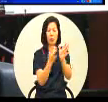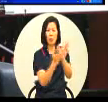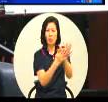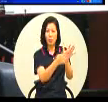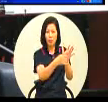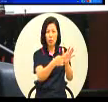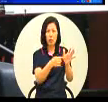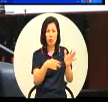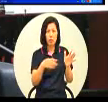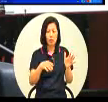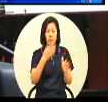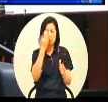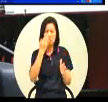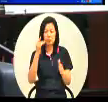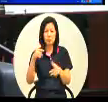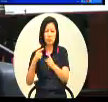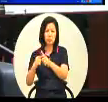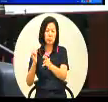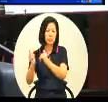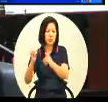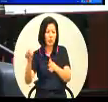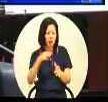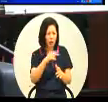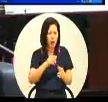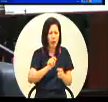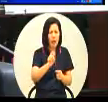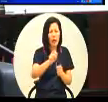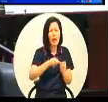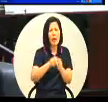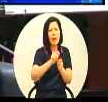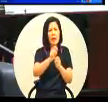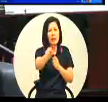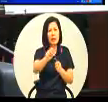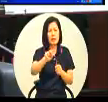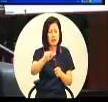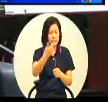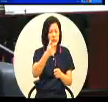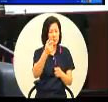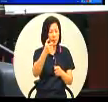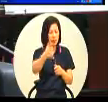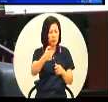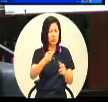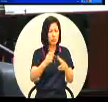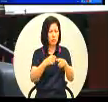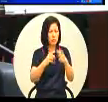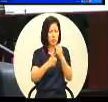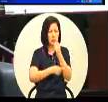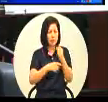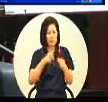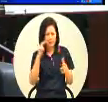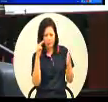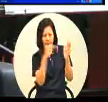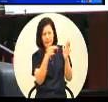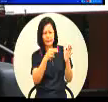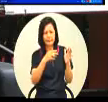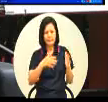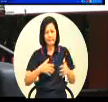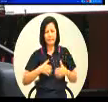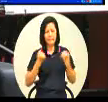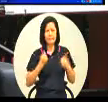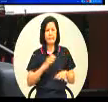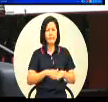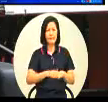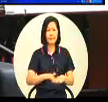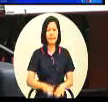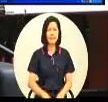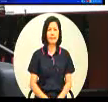好，游客看到上个厕所得走至少650公尺，反而越看越火大。 TVBS 新闻林一邦何一信